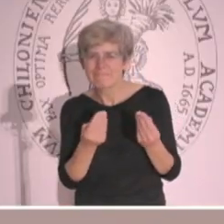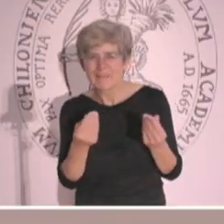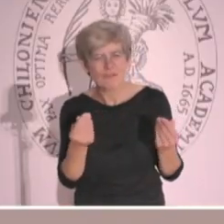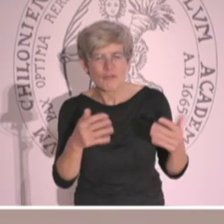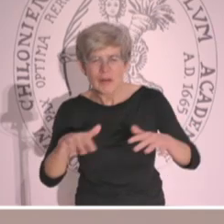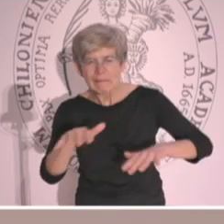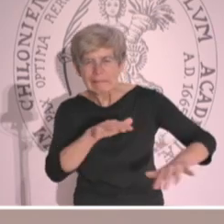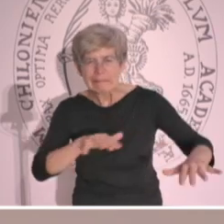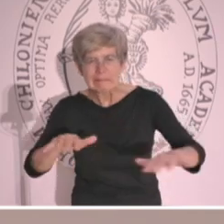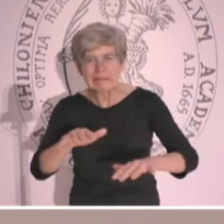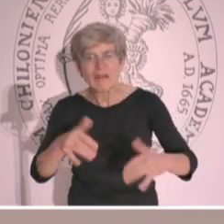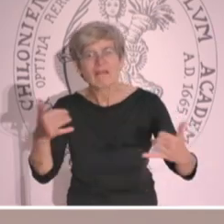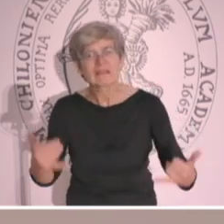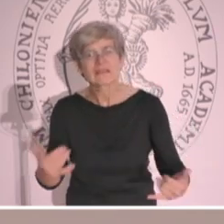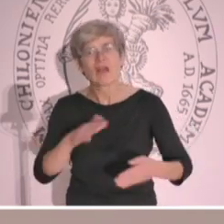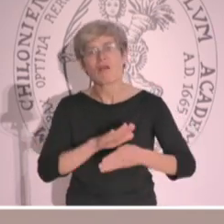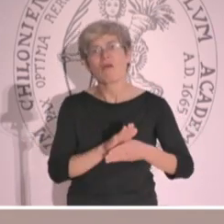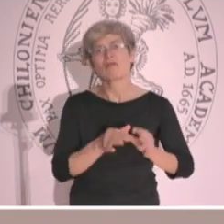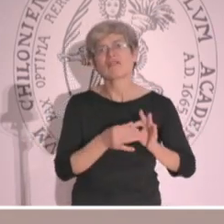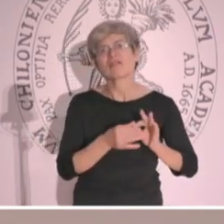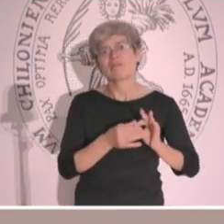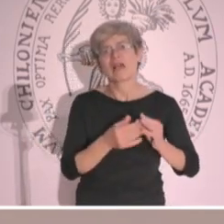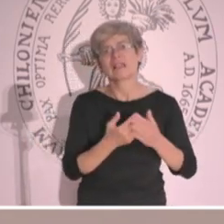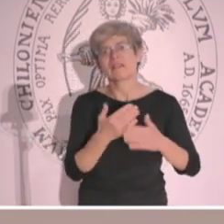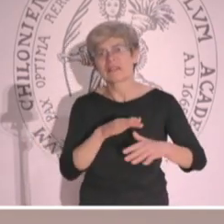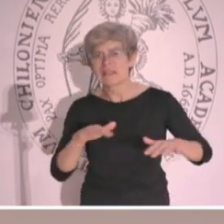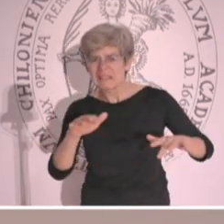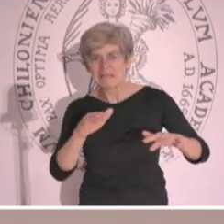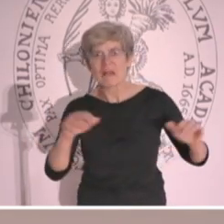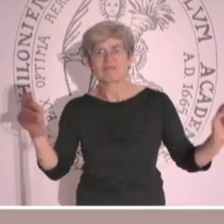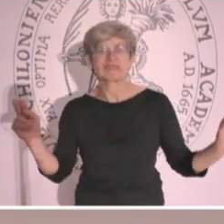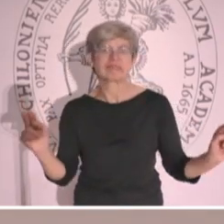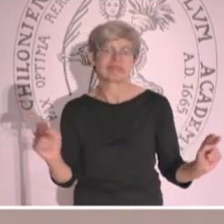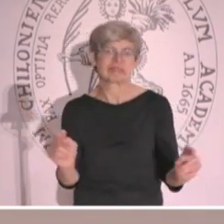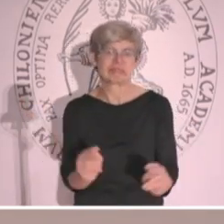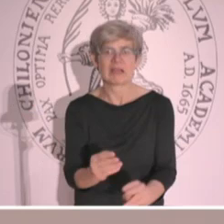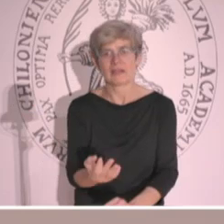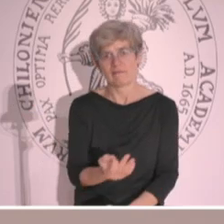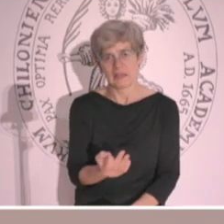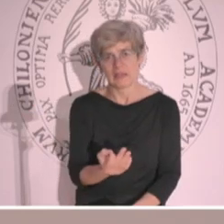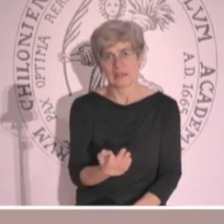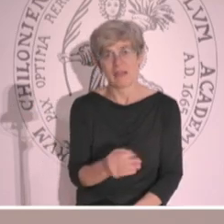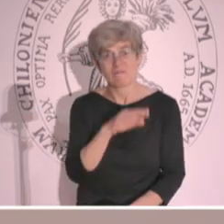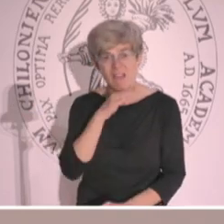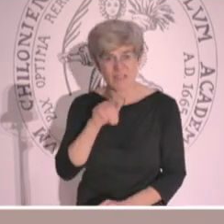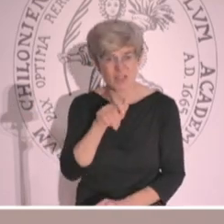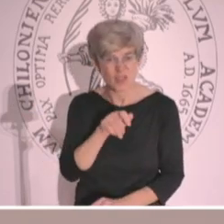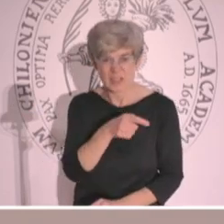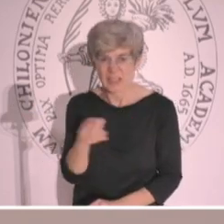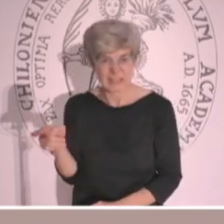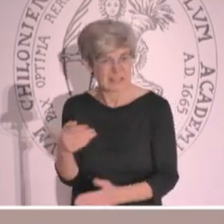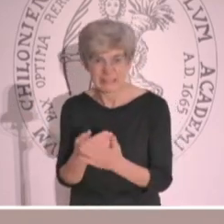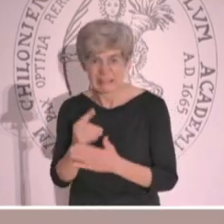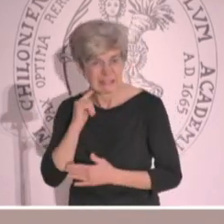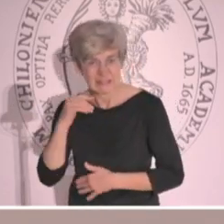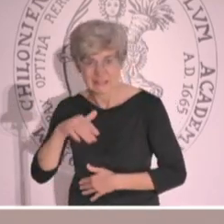weil viele gar nicht in Kiel waren. Und wenn sie in Kiel waren, dann waren sie vielleicht zu Hause, aber nicht in den Clubs,